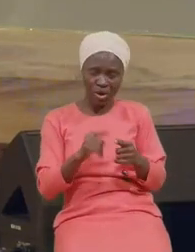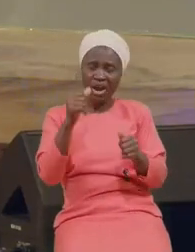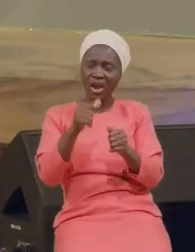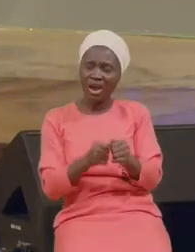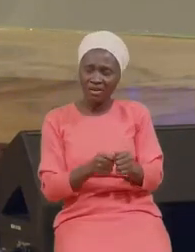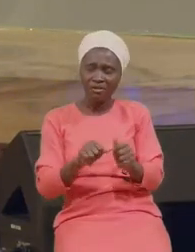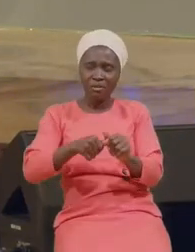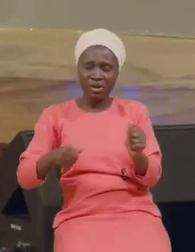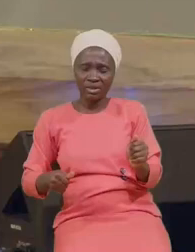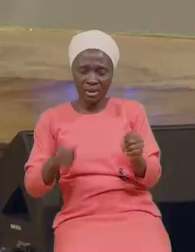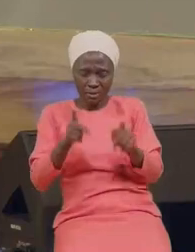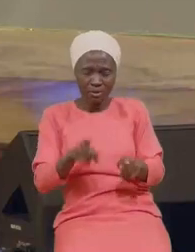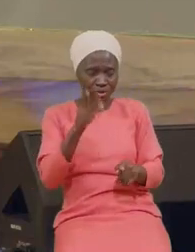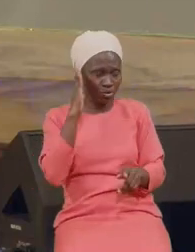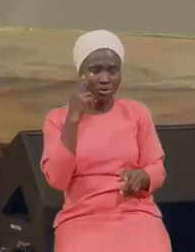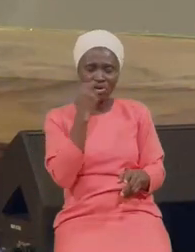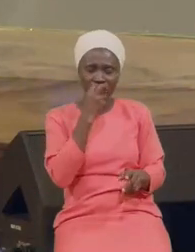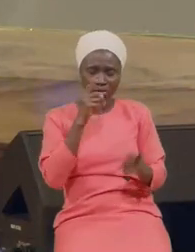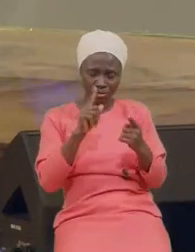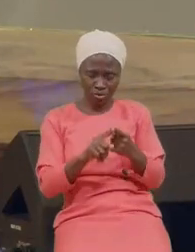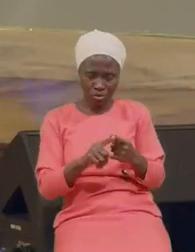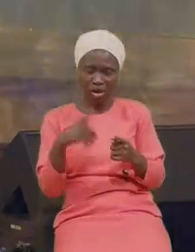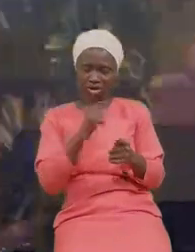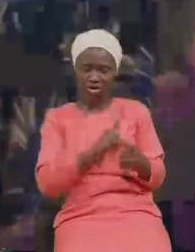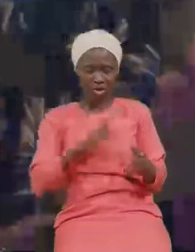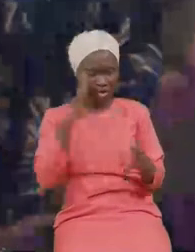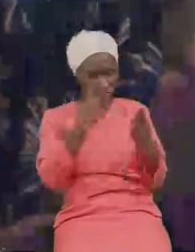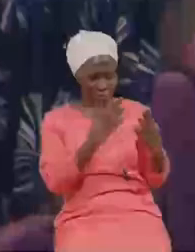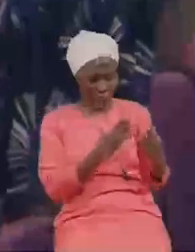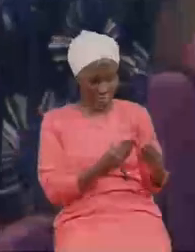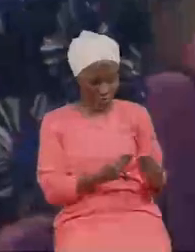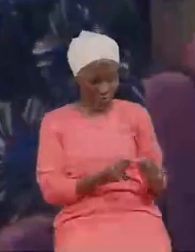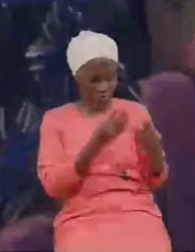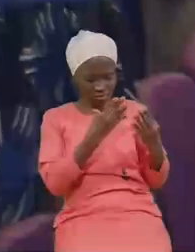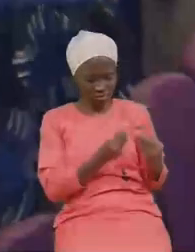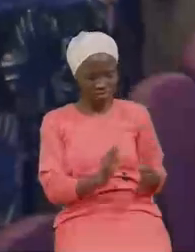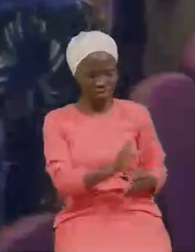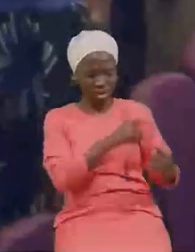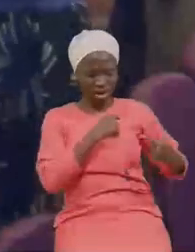tout rectangle à qui vous parlerez le Seigneur grand milliards